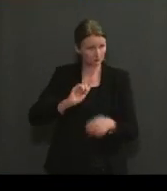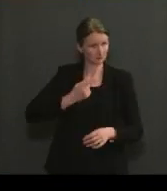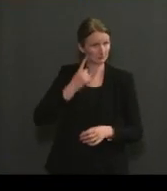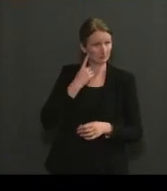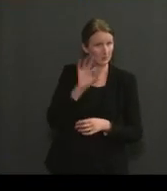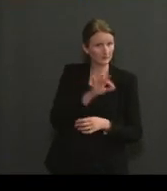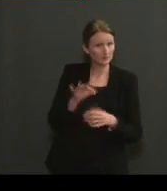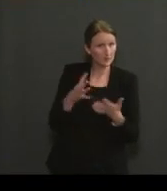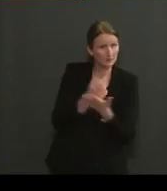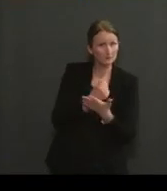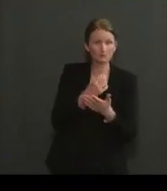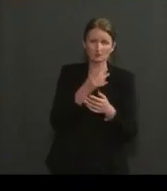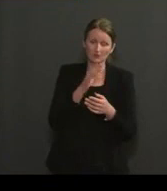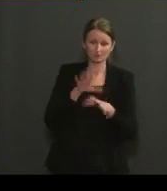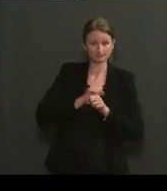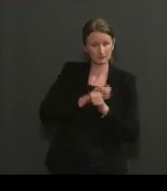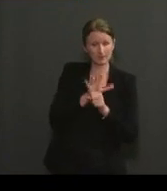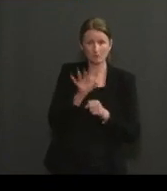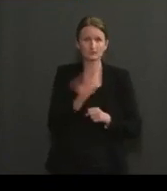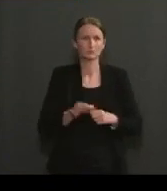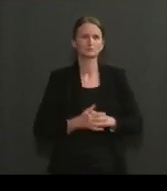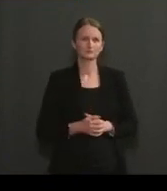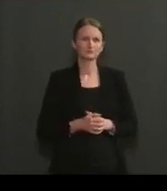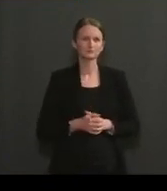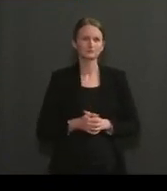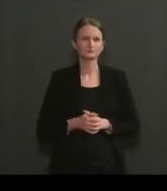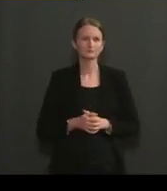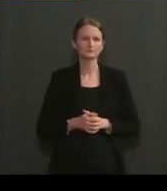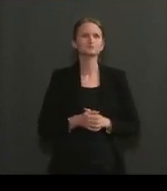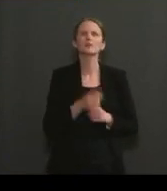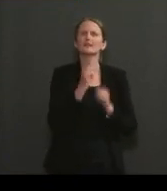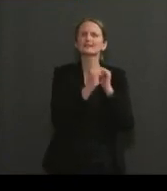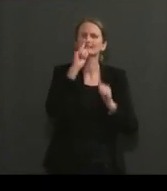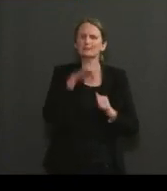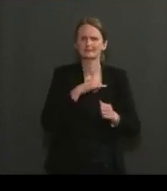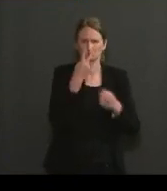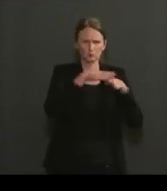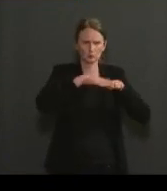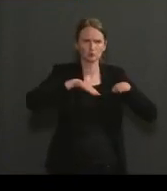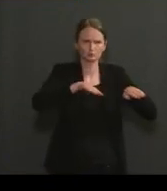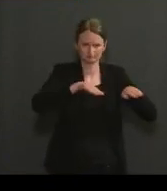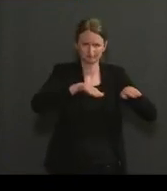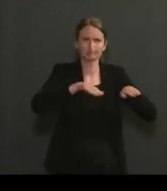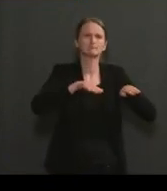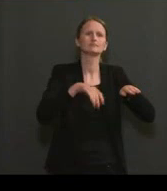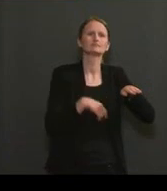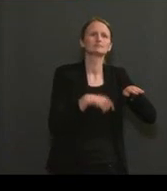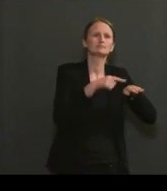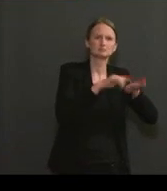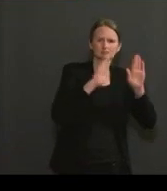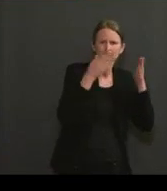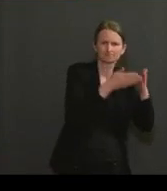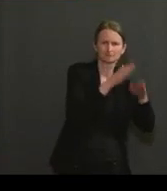tests rapides. Un qui va détecter les anticorps, et qui se passera donc sur du sang, et un autre qui détecte